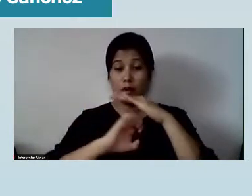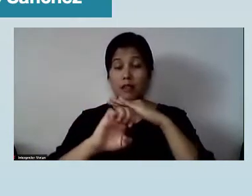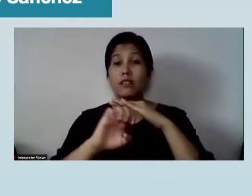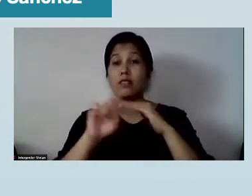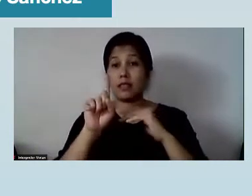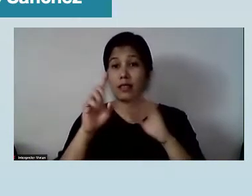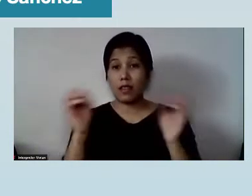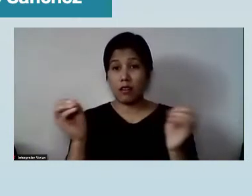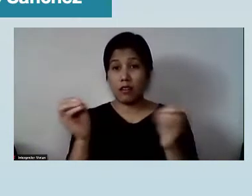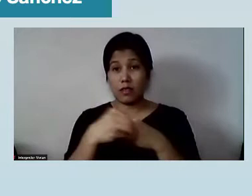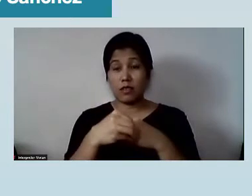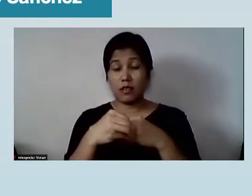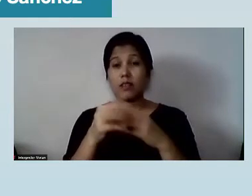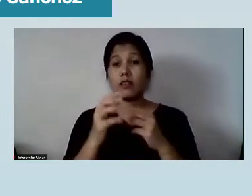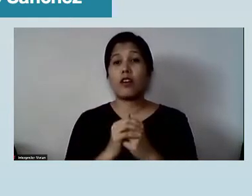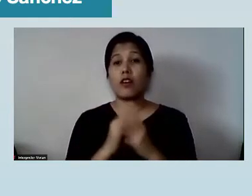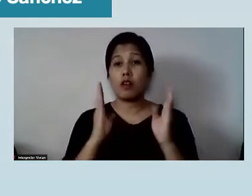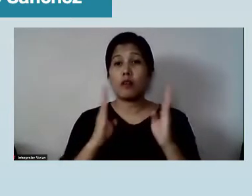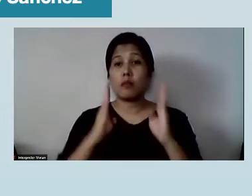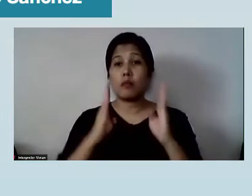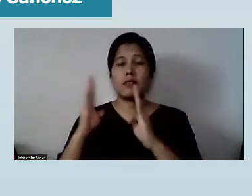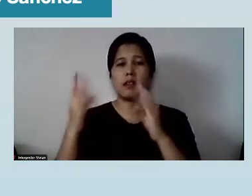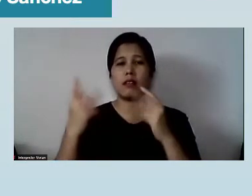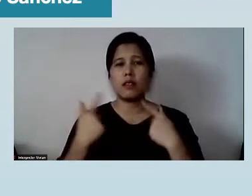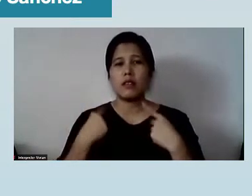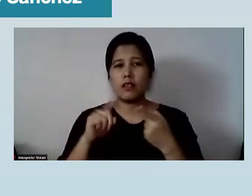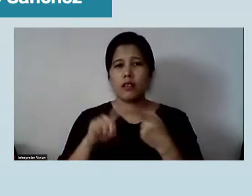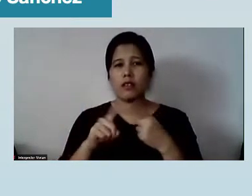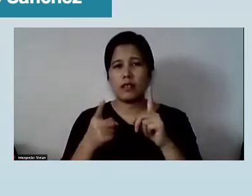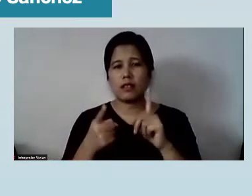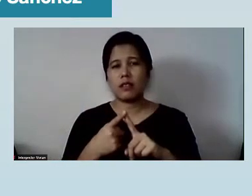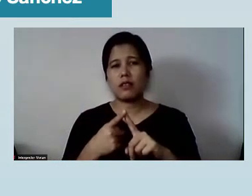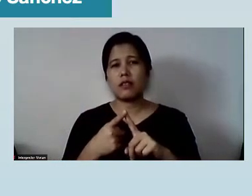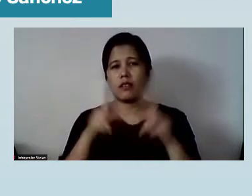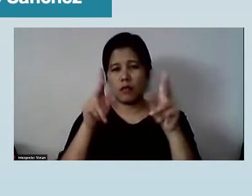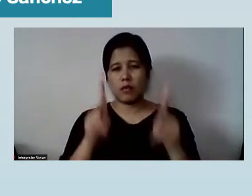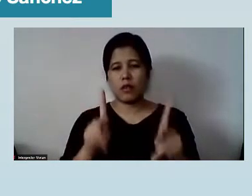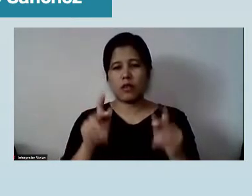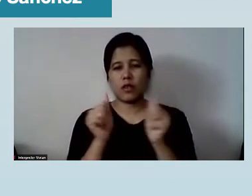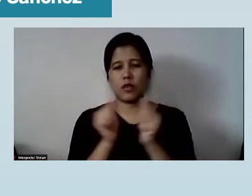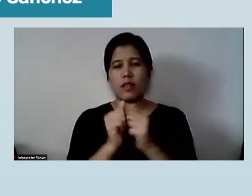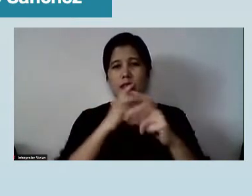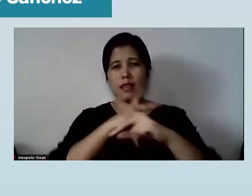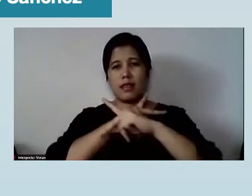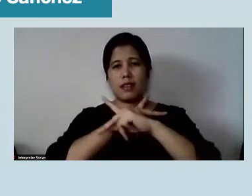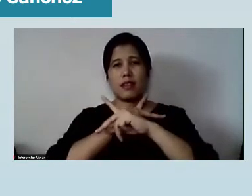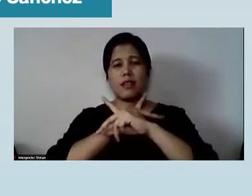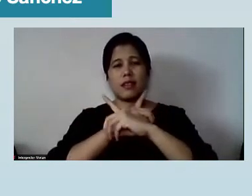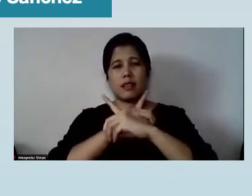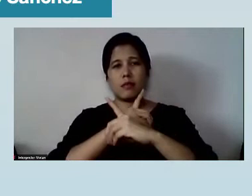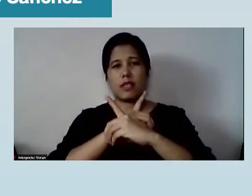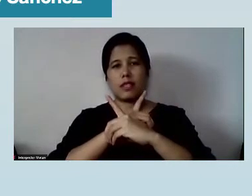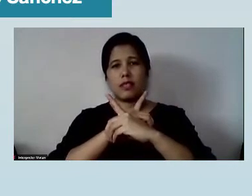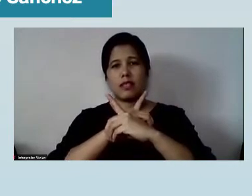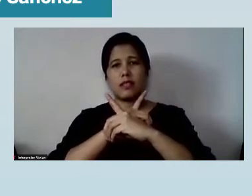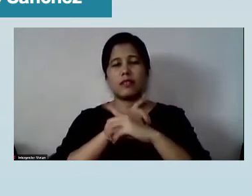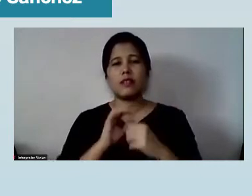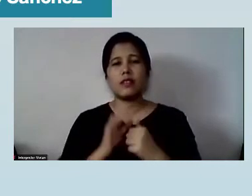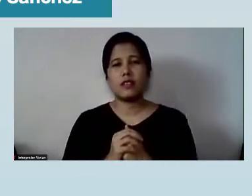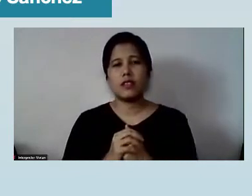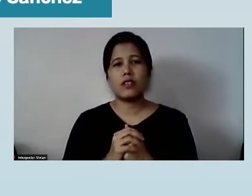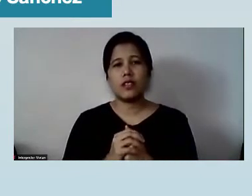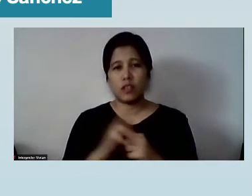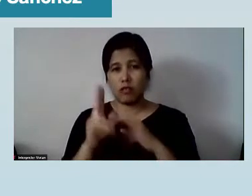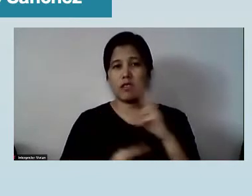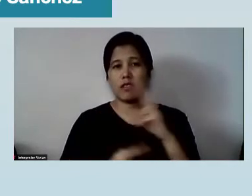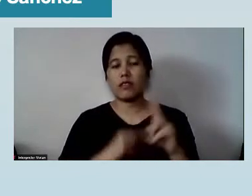yan, this is a friendly for persons with disabilities. Ito po, universal ito, anywhere in the